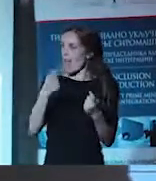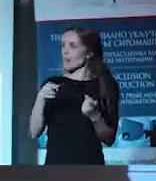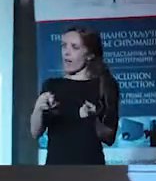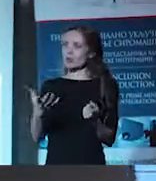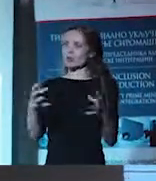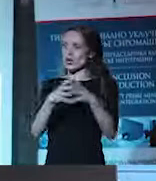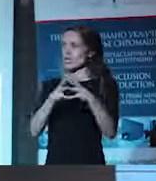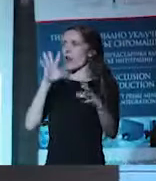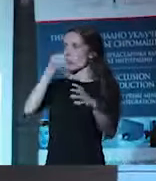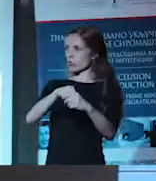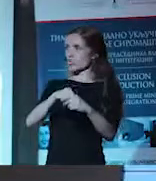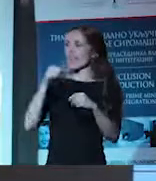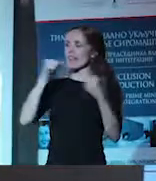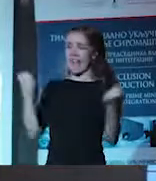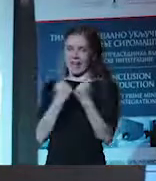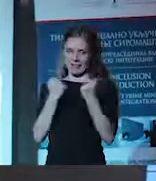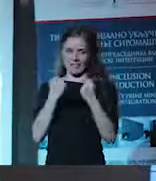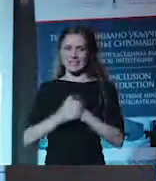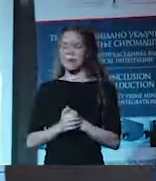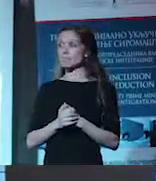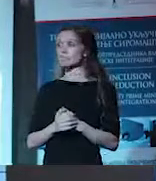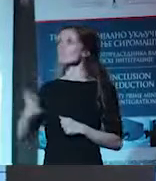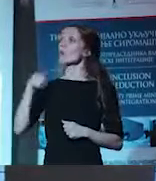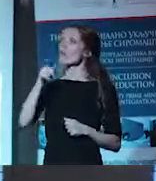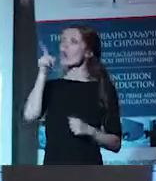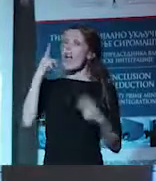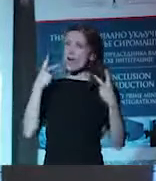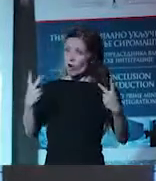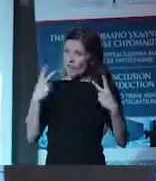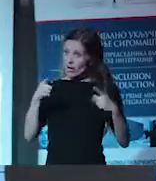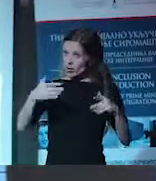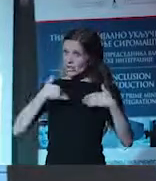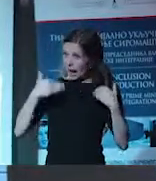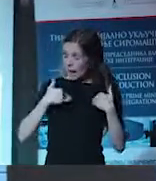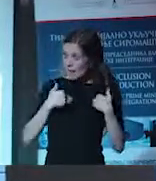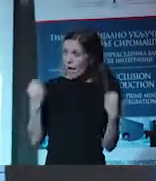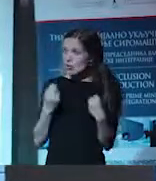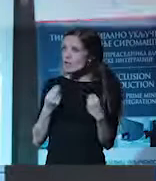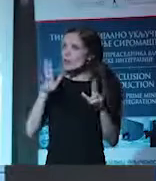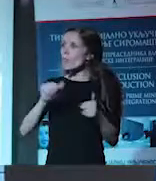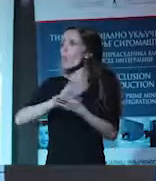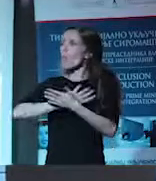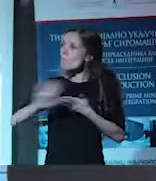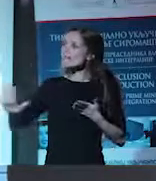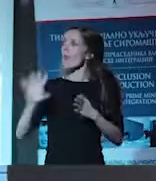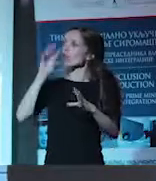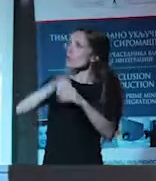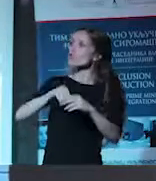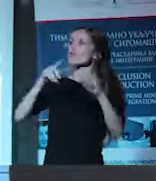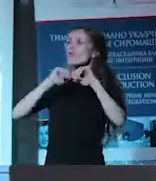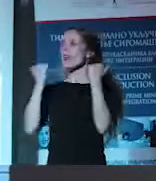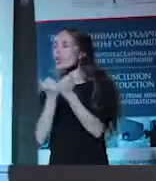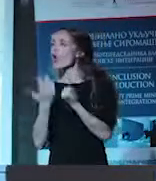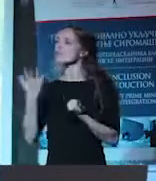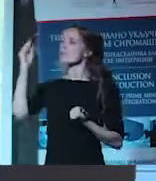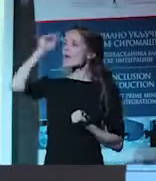na socijalno uključivanje i opšte aktivizam. Ovo je od izuzetne važnosti za najmlađe jer su u prilici da učestvuju u besplatnim radionicama i